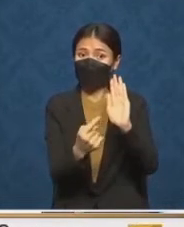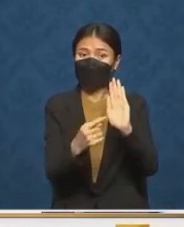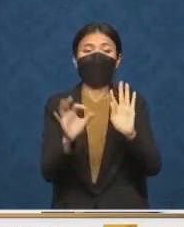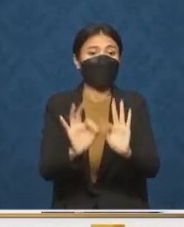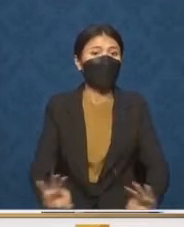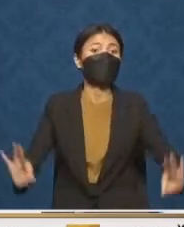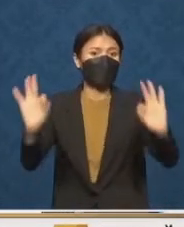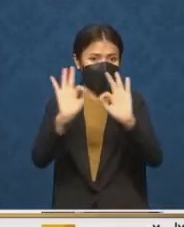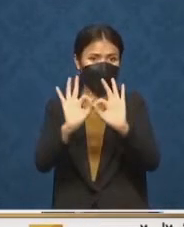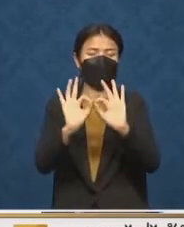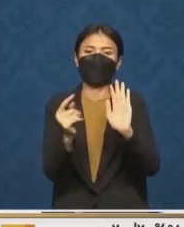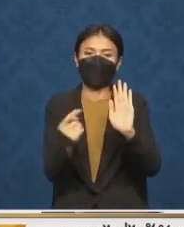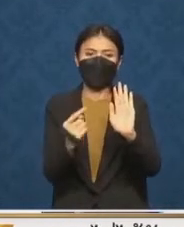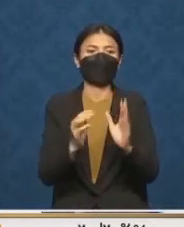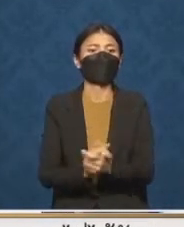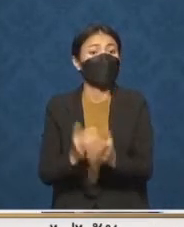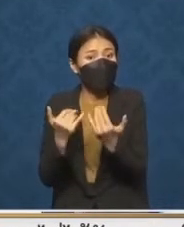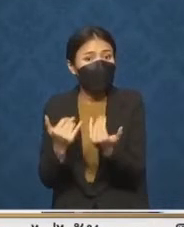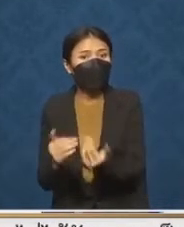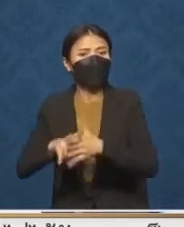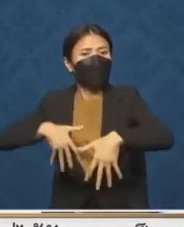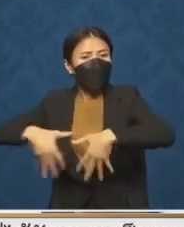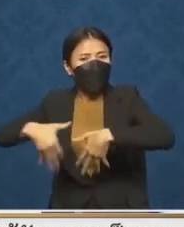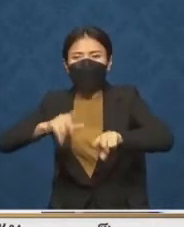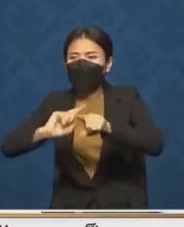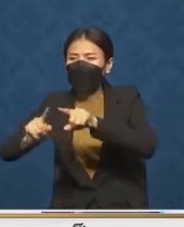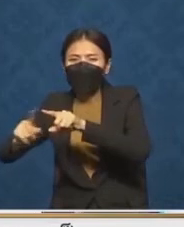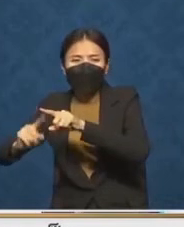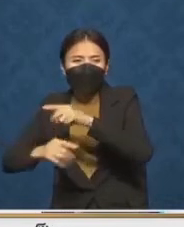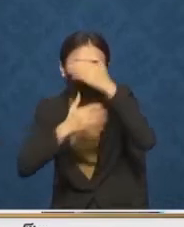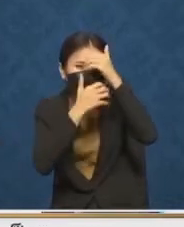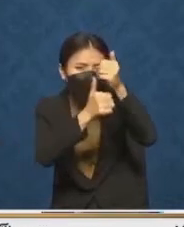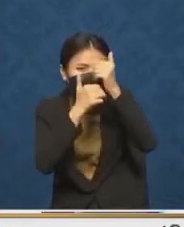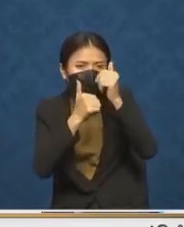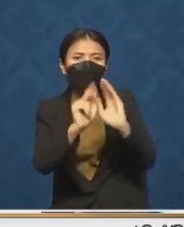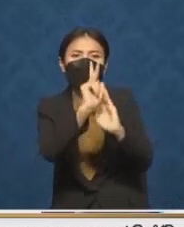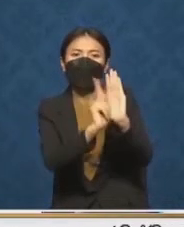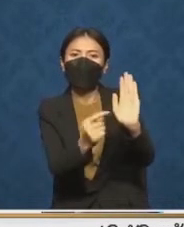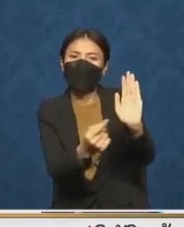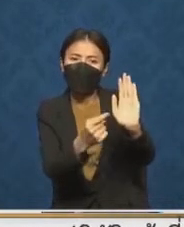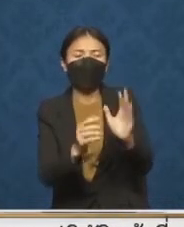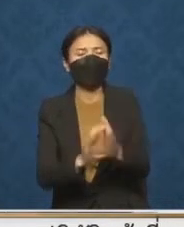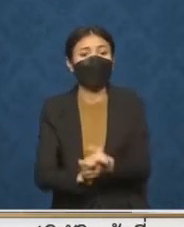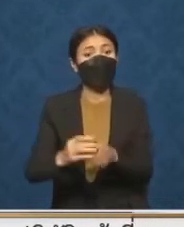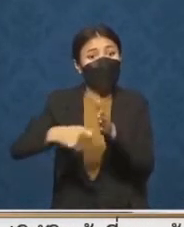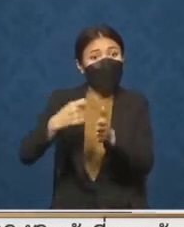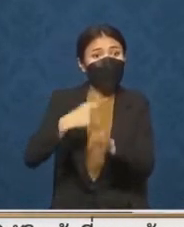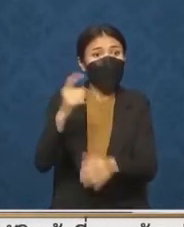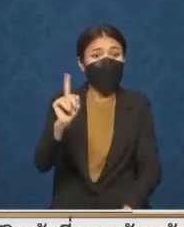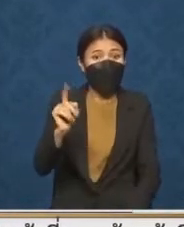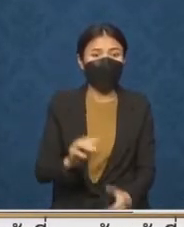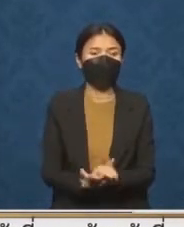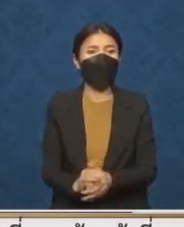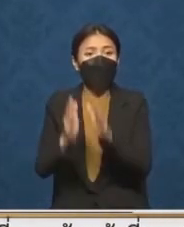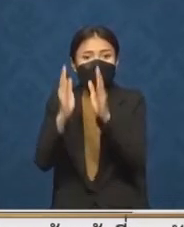และก้าวหน้าและได้รับความสนใจจากประชาชนเป็นอย่างมากที่สุดเป็นประวัติการเนื่องจากเข้ามามีผู้แสดง